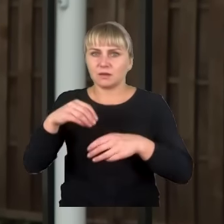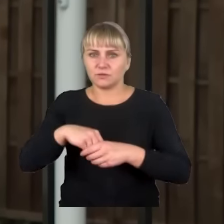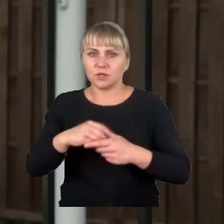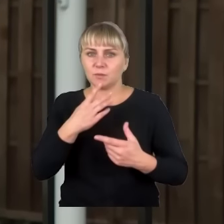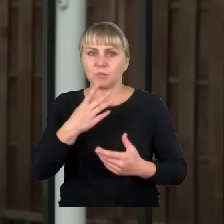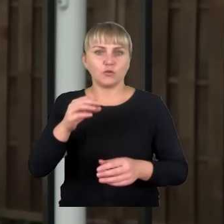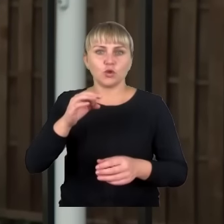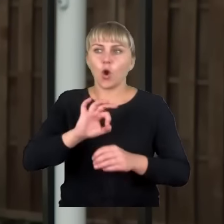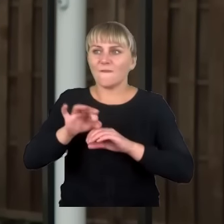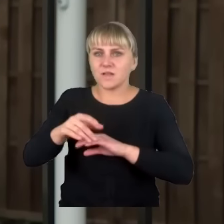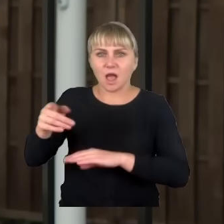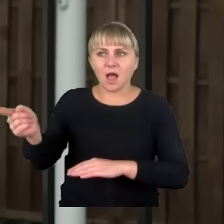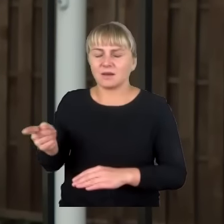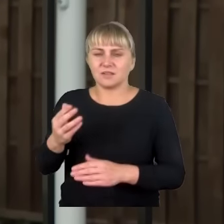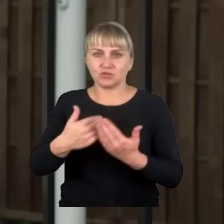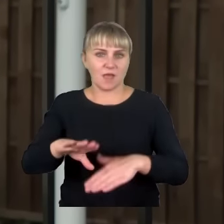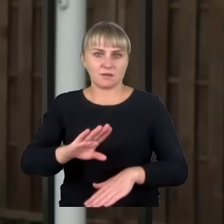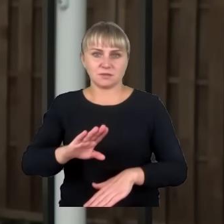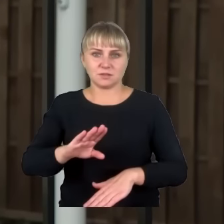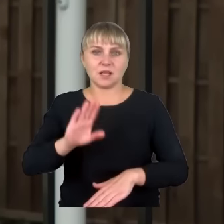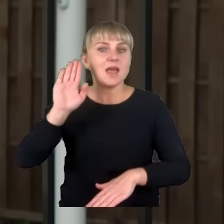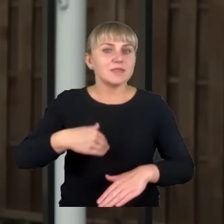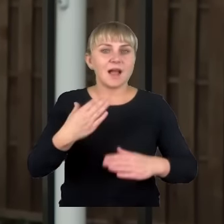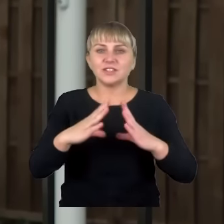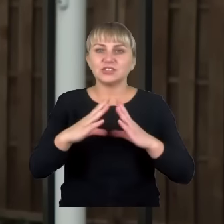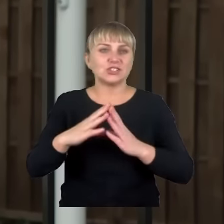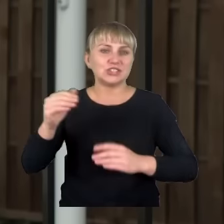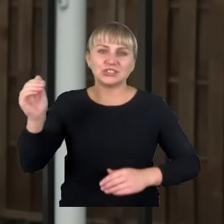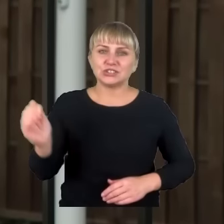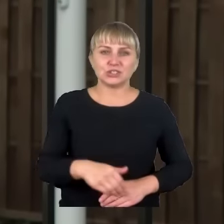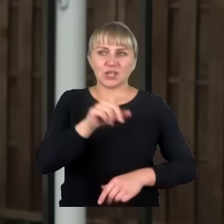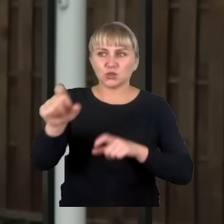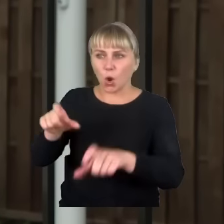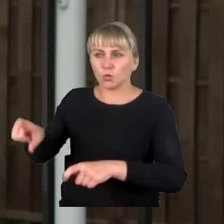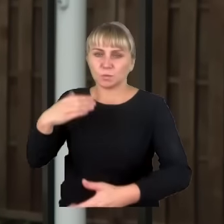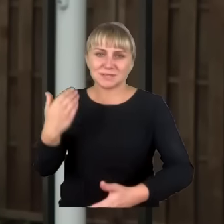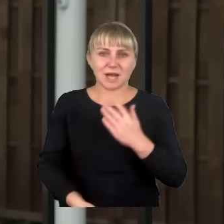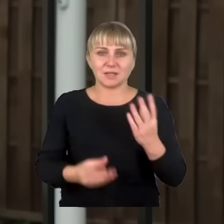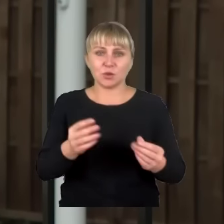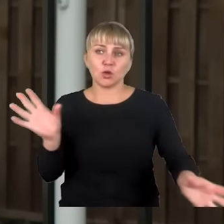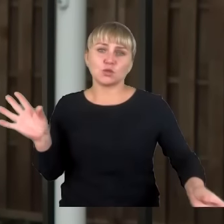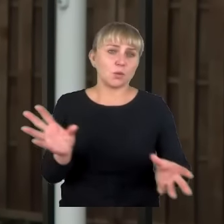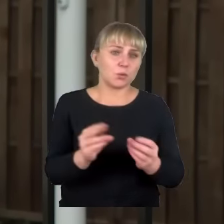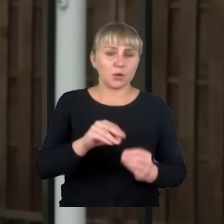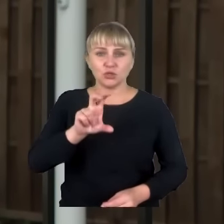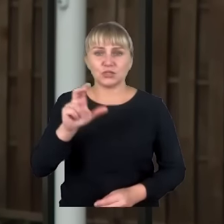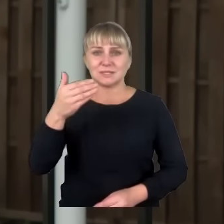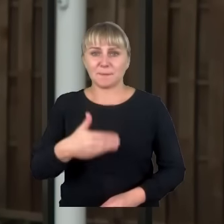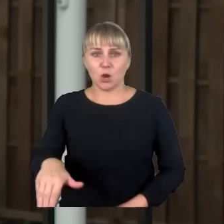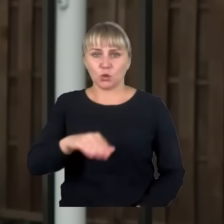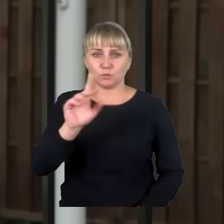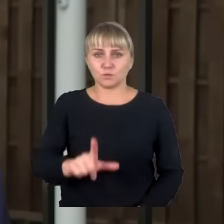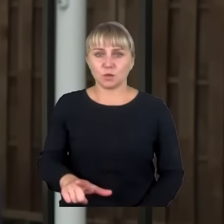być jeszcze więcej i nawet 10 tysięcy osób miało stracić pieniądze na łączną kwotę 300 milionów złotych. To jednak